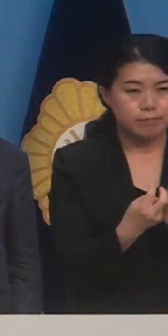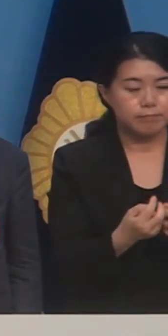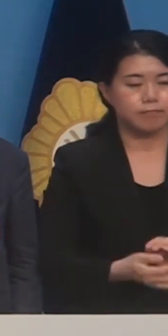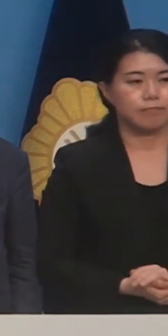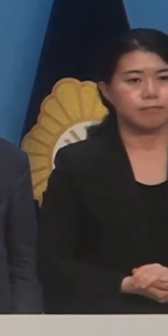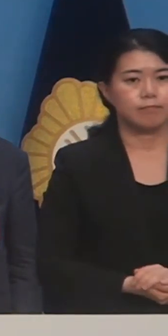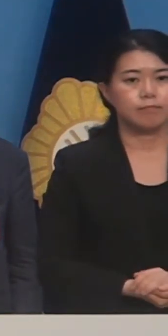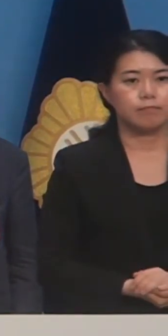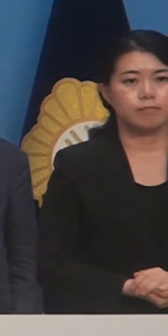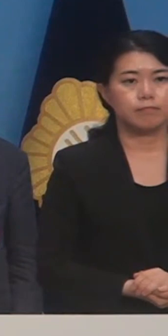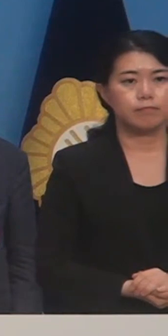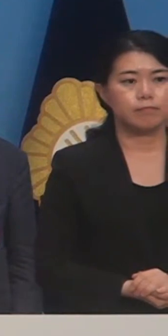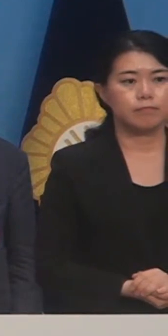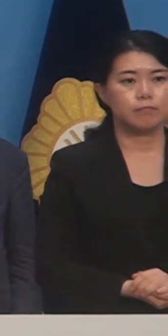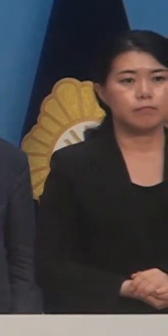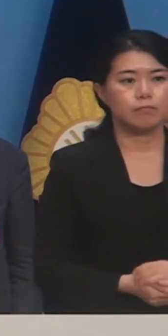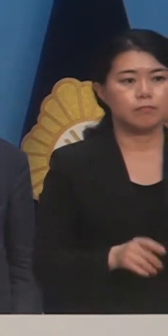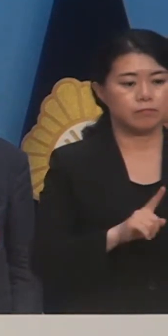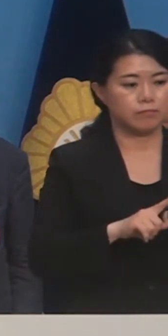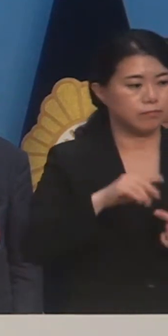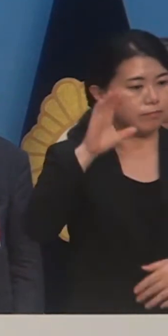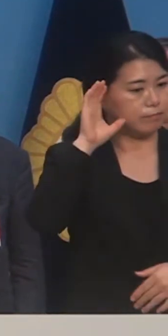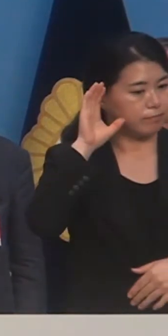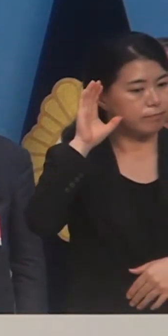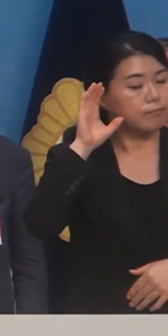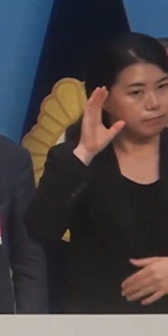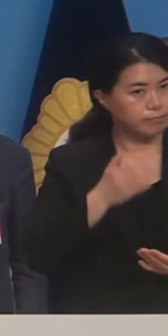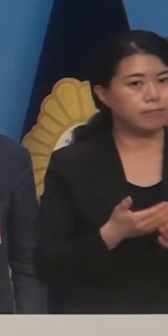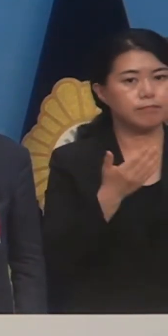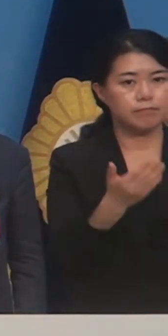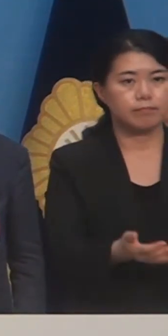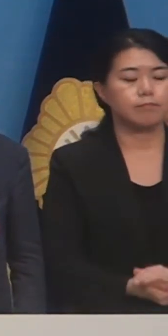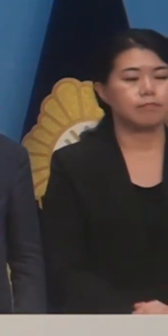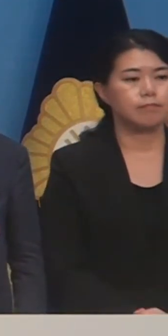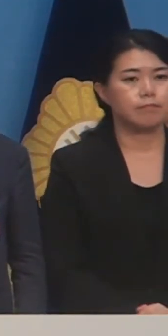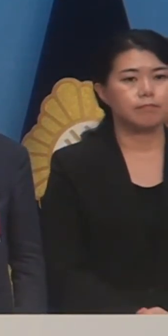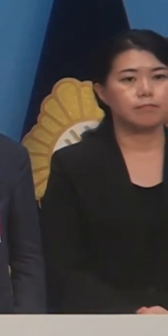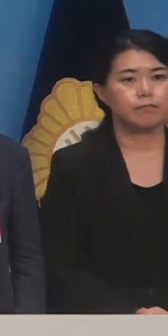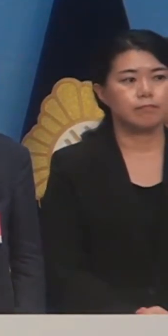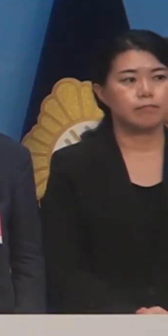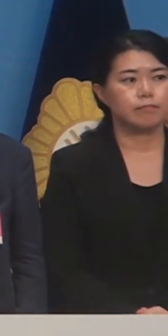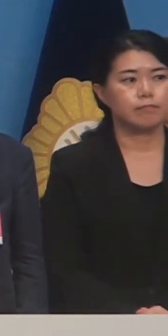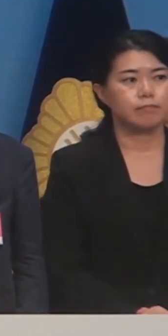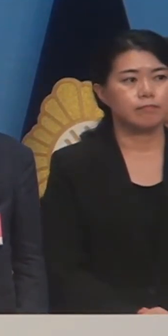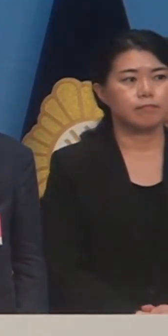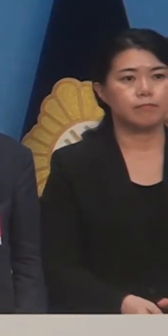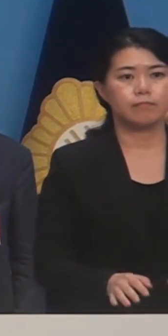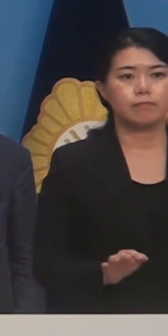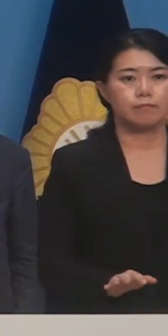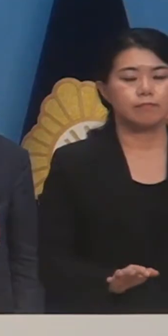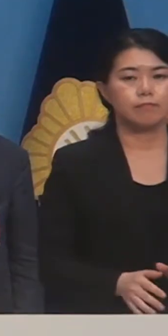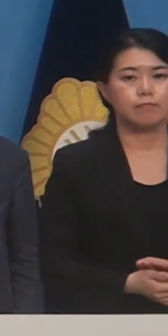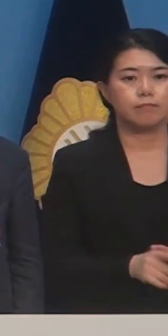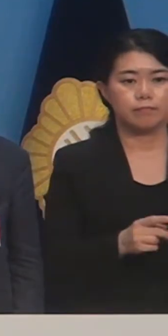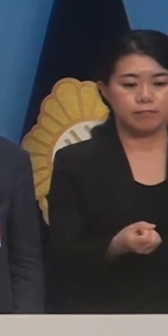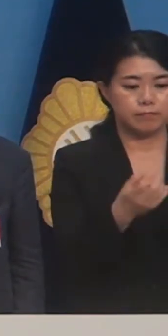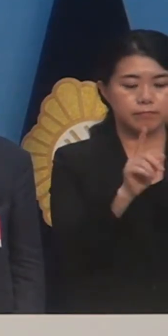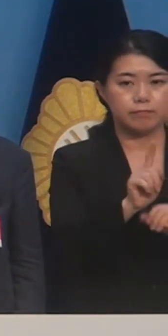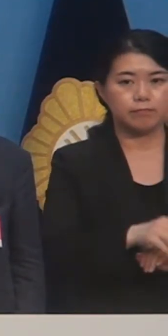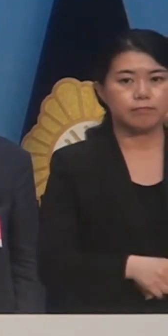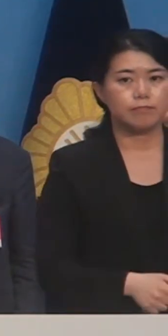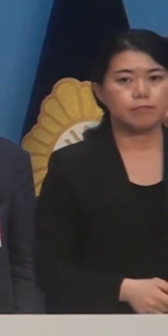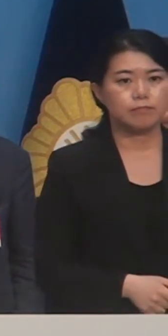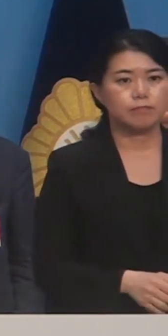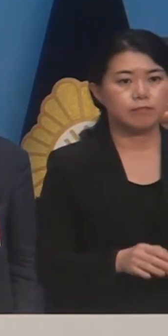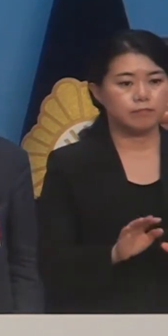여기에 대해서도 의견을 말씀드리고자 합니다. 그래서 오늘 이 행사는,